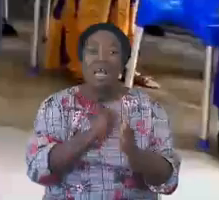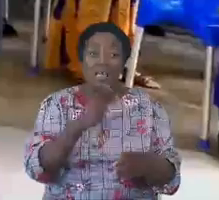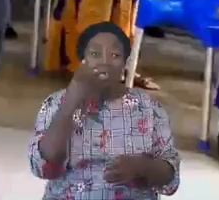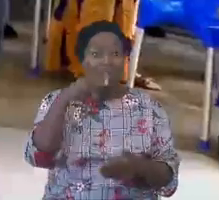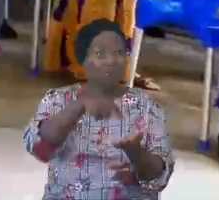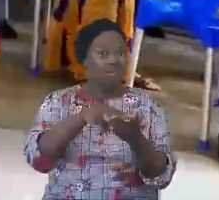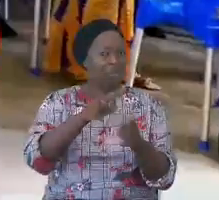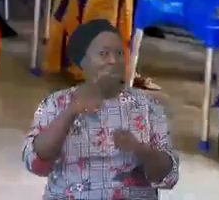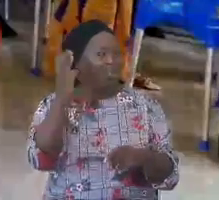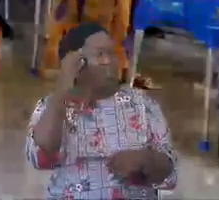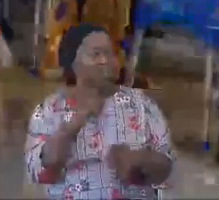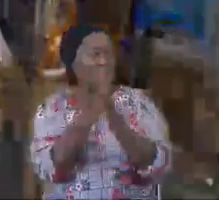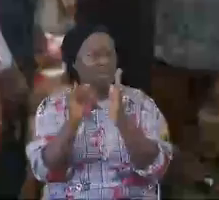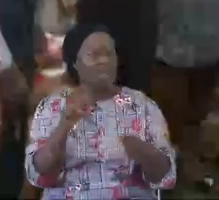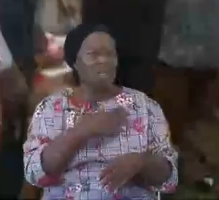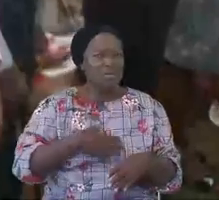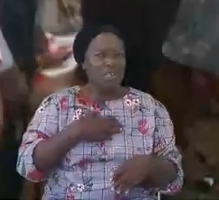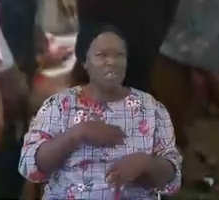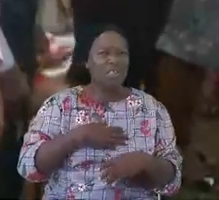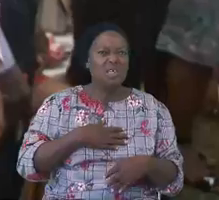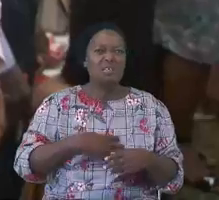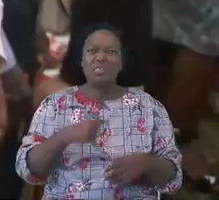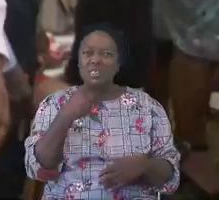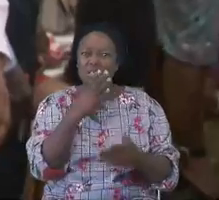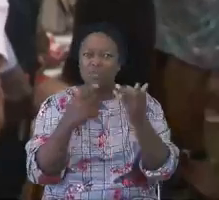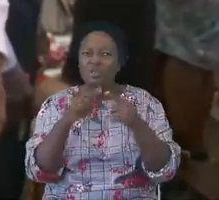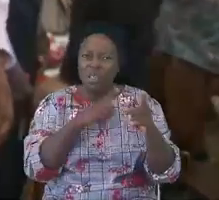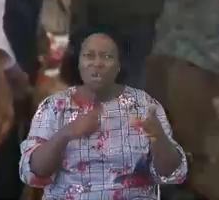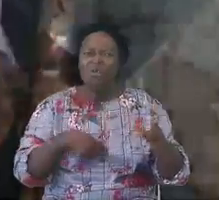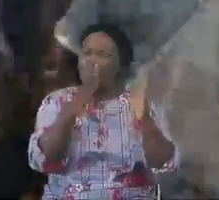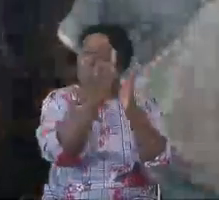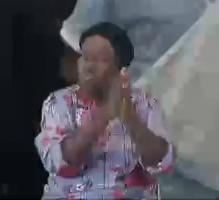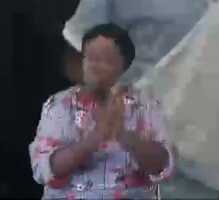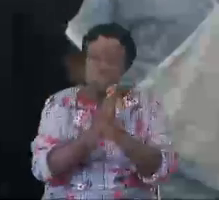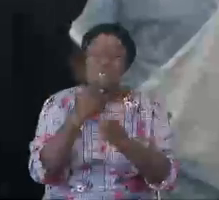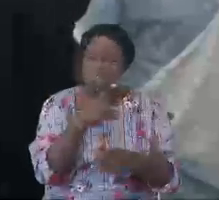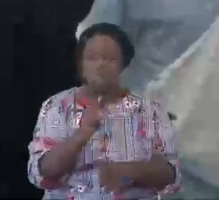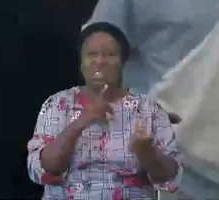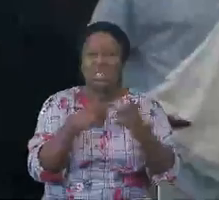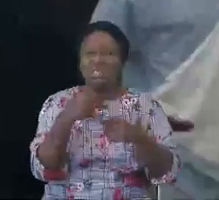dominations. Je n'ai pas entendu, je ne t'entends pas prier. Lève-toi.